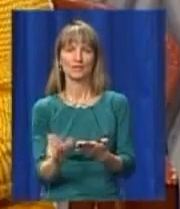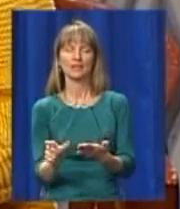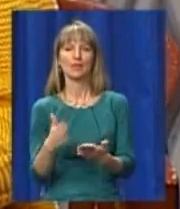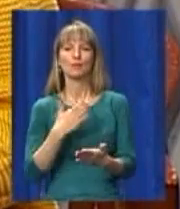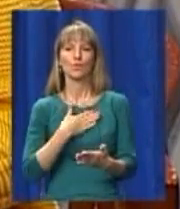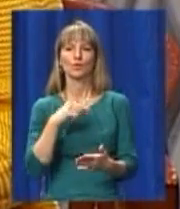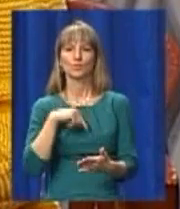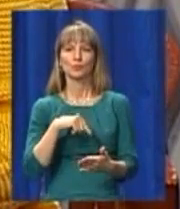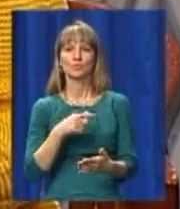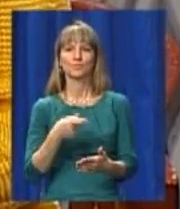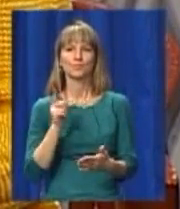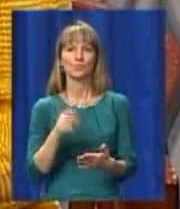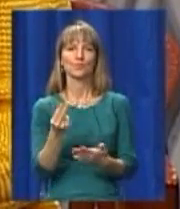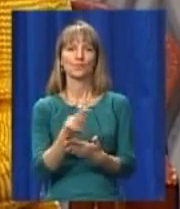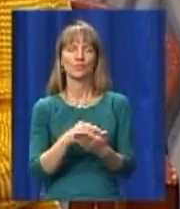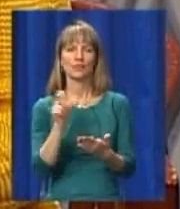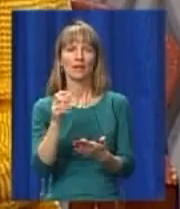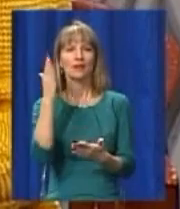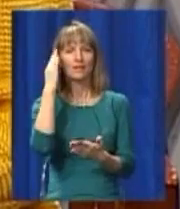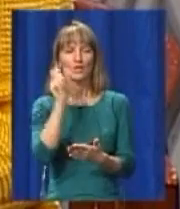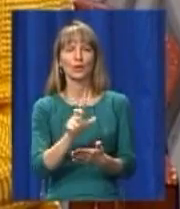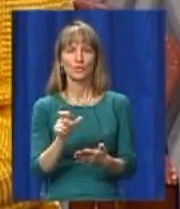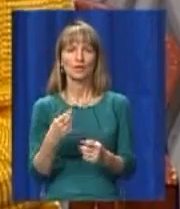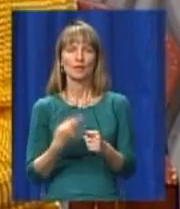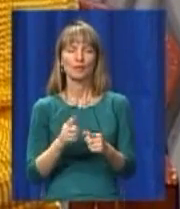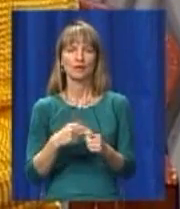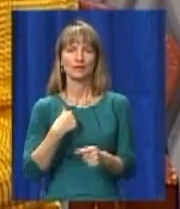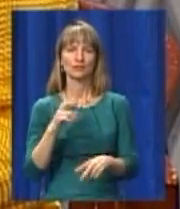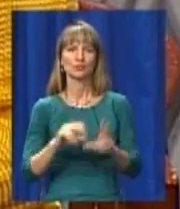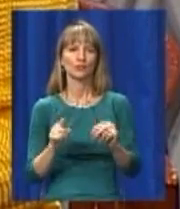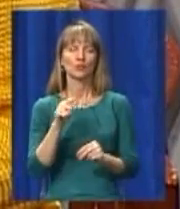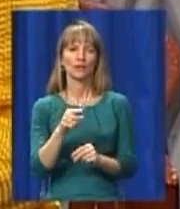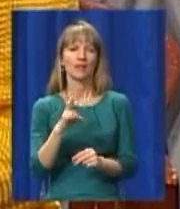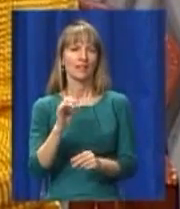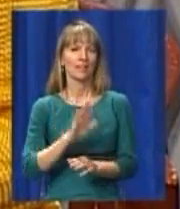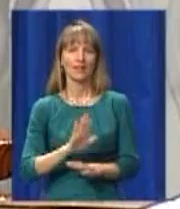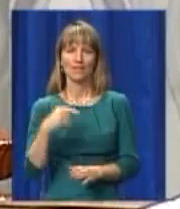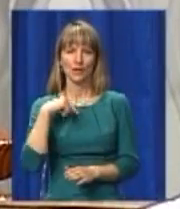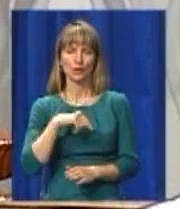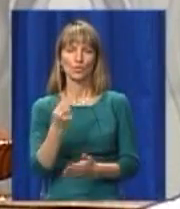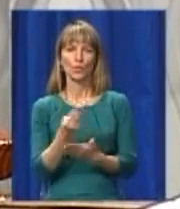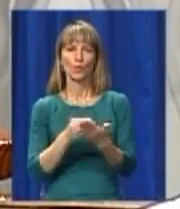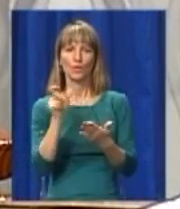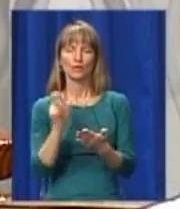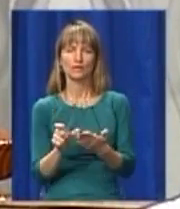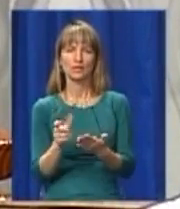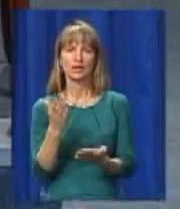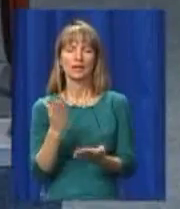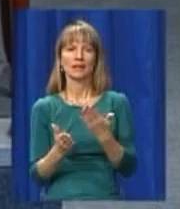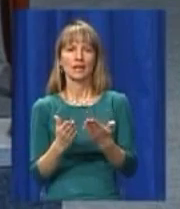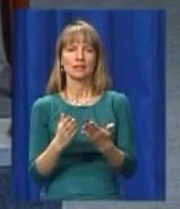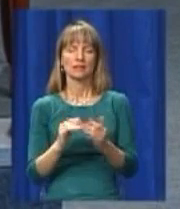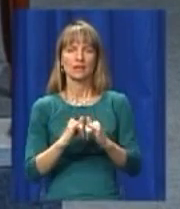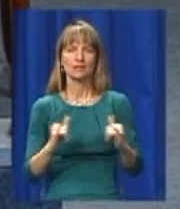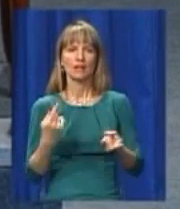и в душі справжні художники, талановиті люди. Тож, а я вважаю, що ти навіть не в душі художник, а й загалом. Якщо плекати цей